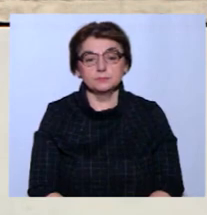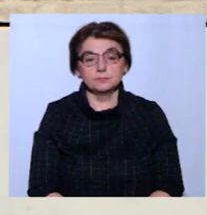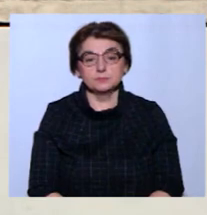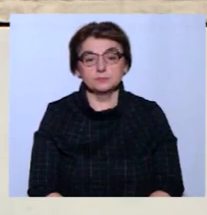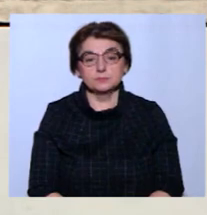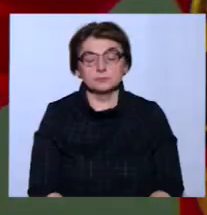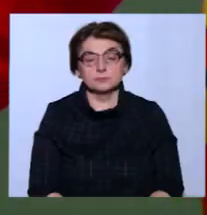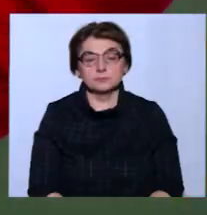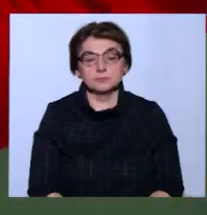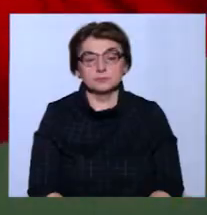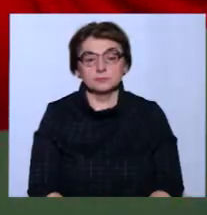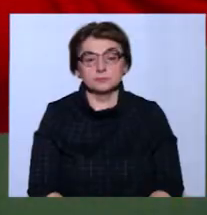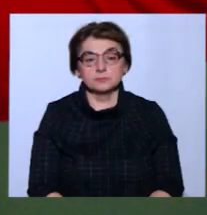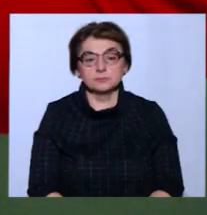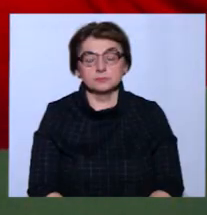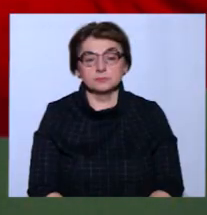რკინის